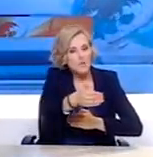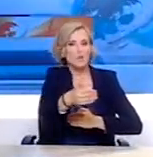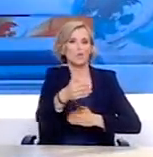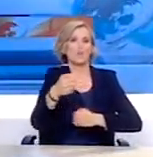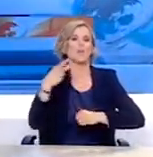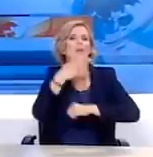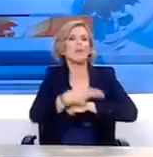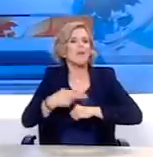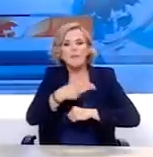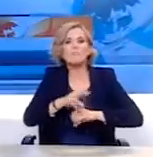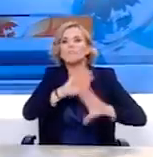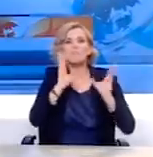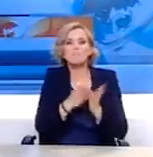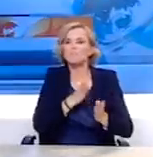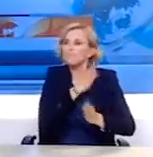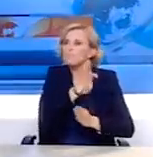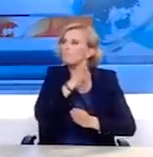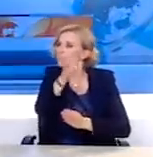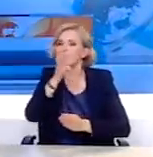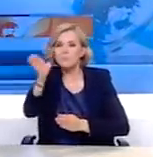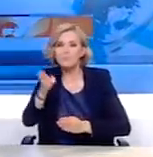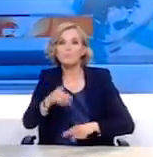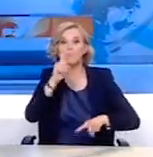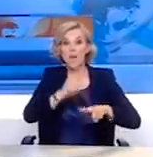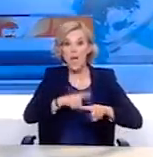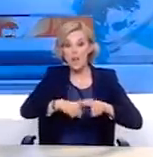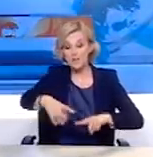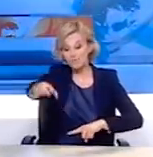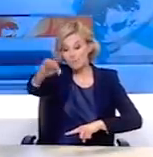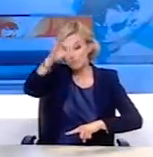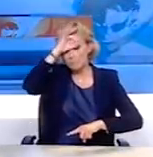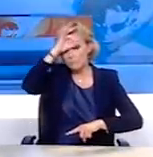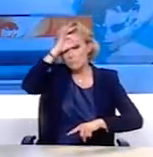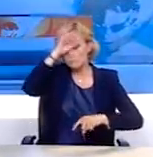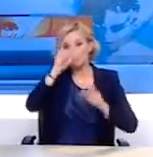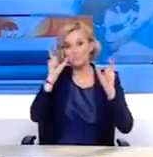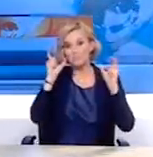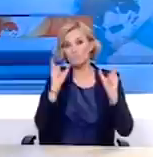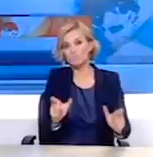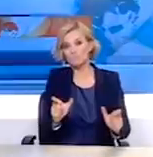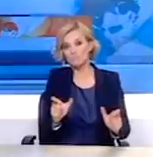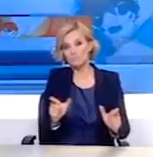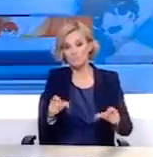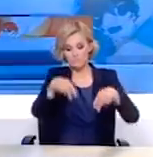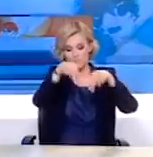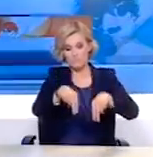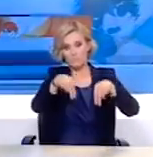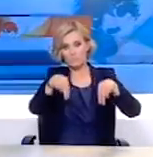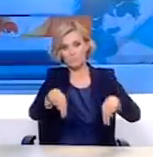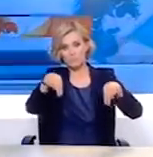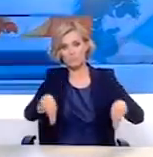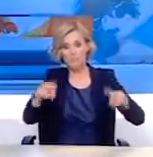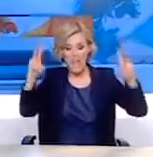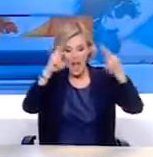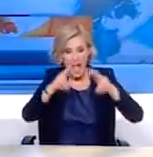ηλεκτρίζους δρόμους από και προς τα αστικά κέντρα, η ελληνική αστυνομία εγκαθιστά σημεία ελέγχου των μετακινήσεων όλων των ιδιωτικής χρήσης